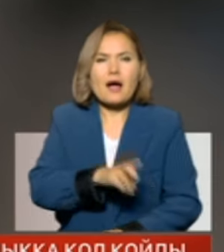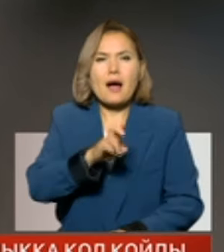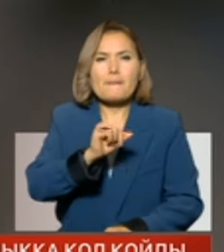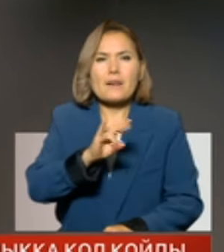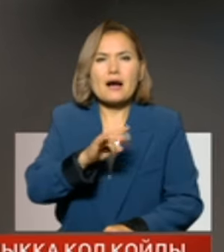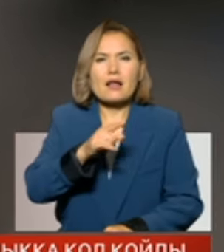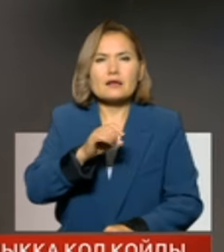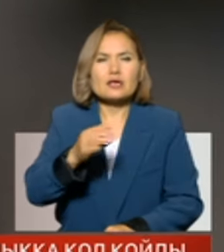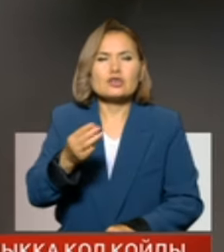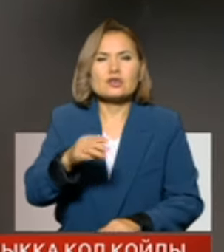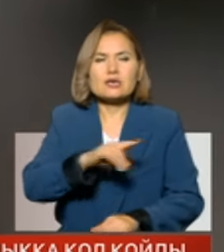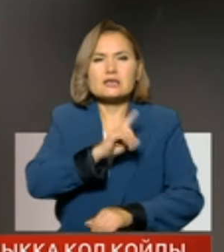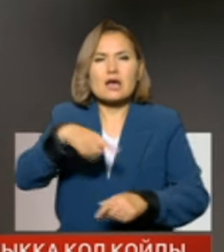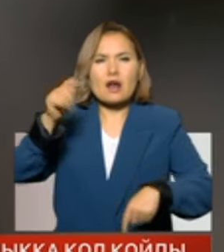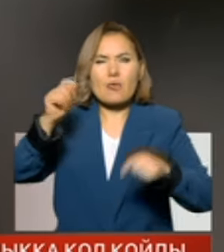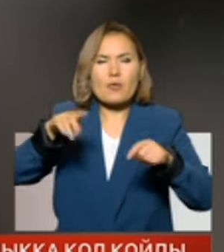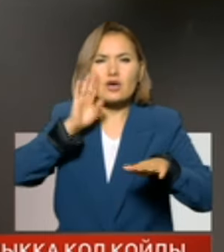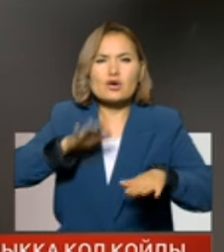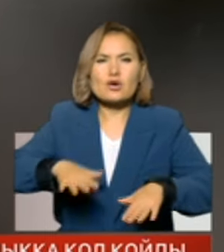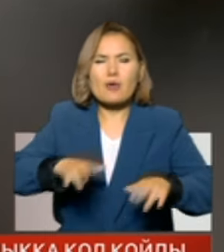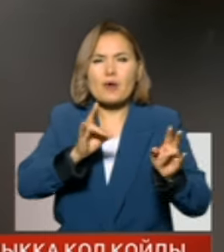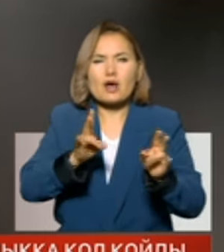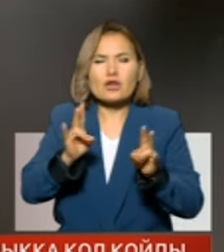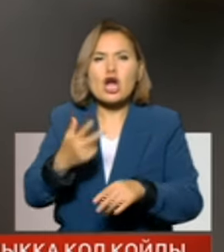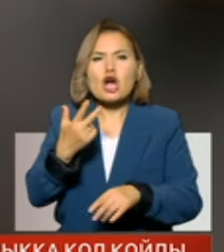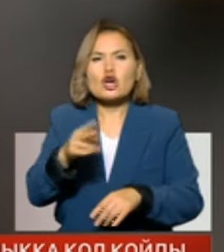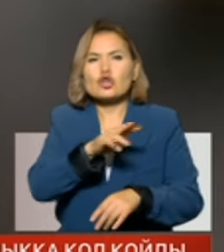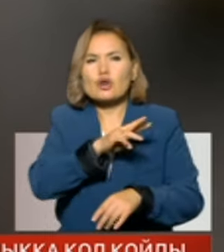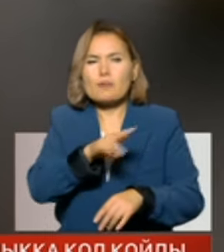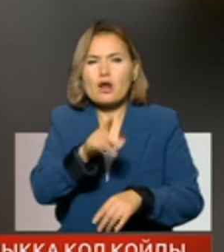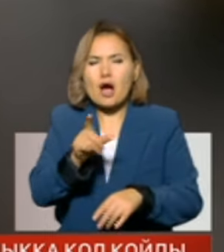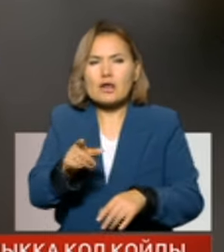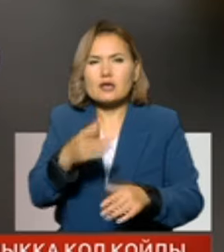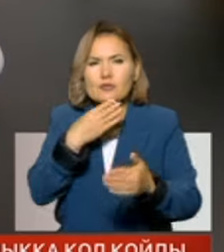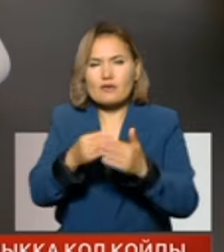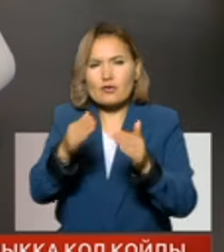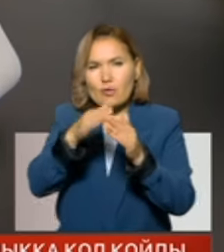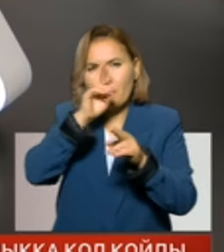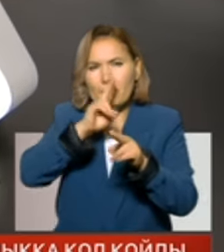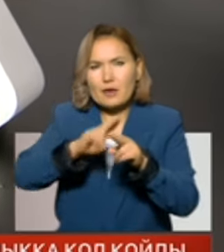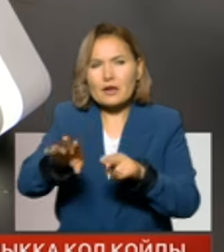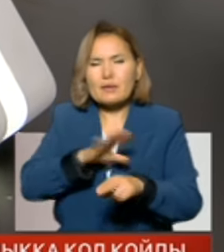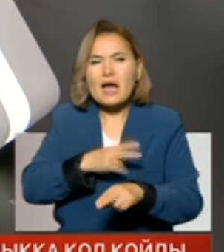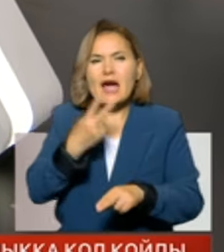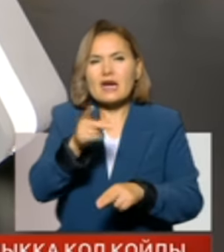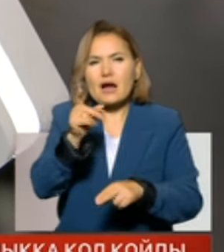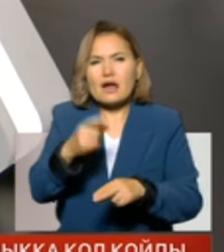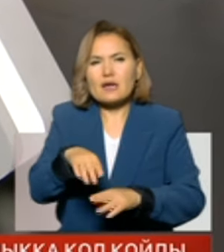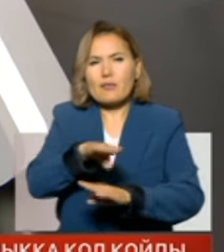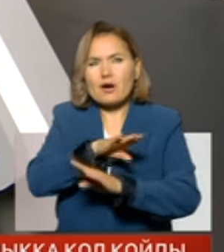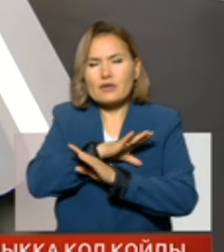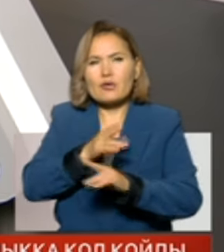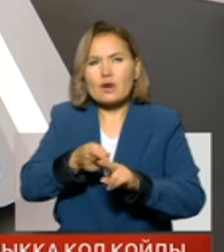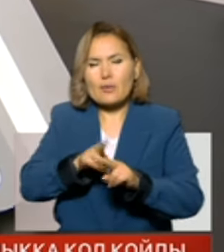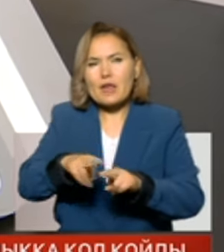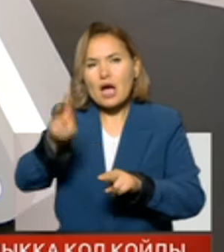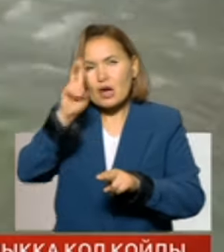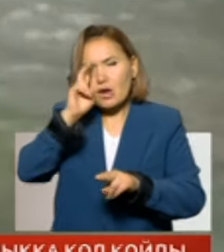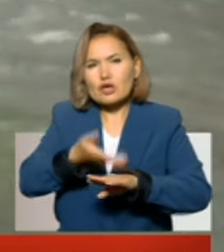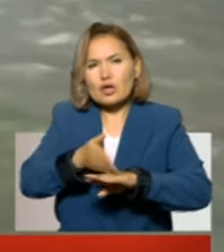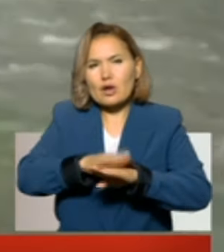Бангладеште толассыз жауын соңы алапат тасқын құласып, 3 миллиондай адам баспанасыз қалды. Екі тұрғын қаза тапқан. Мұны осы елдің